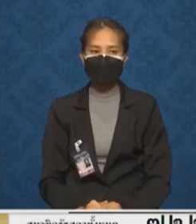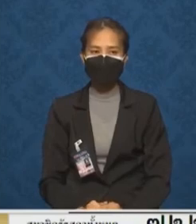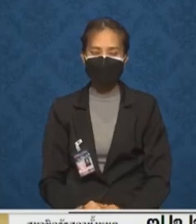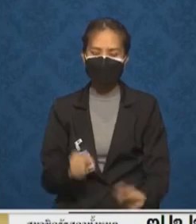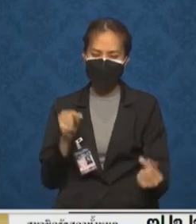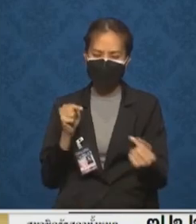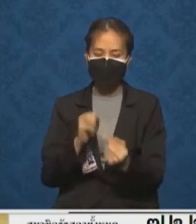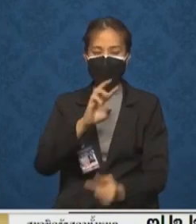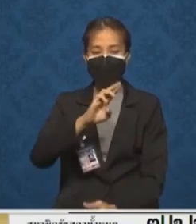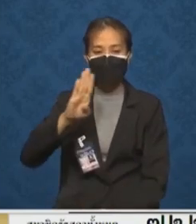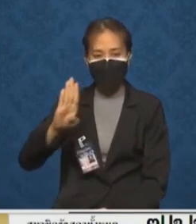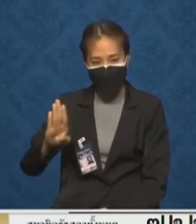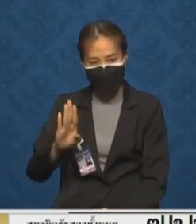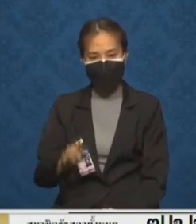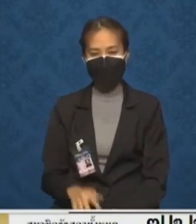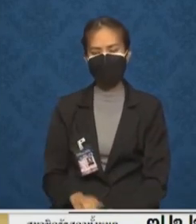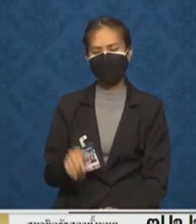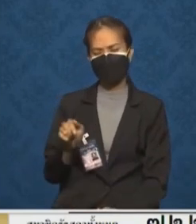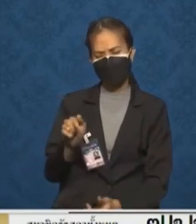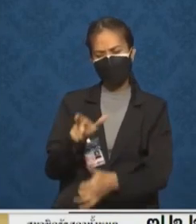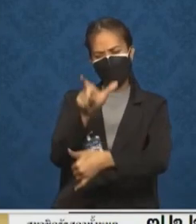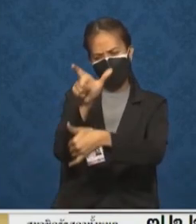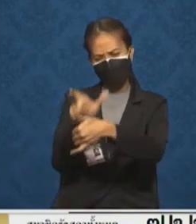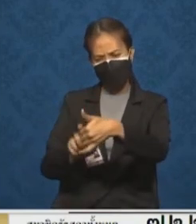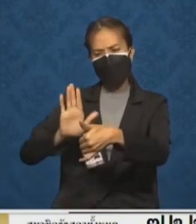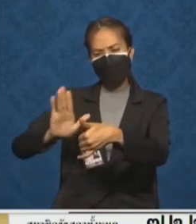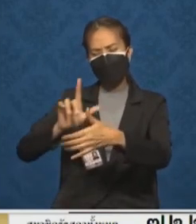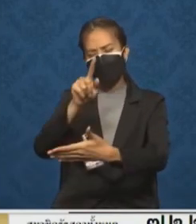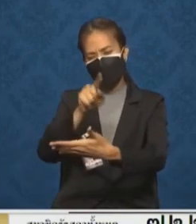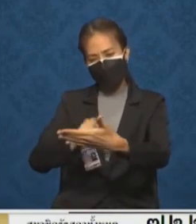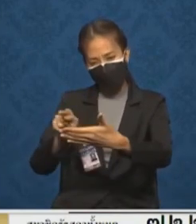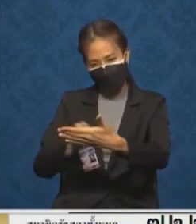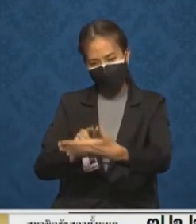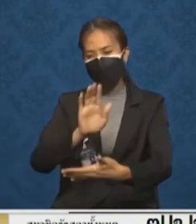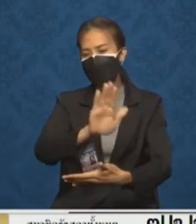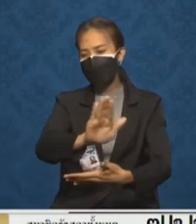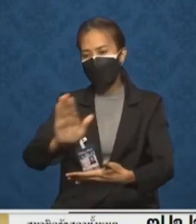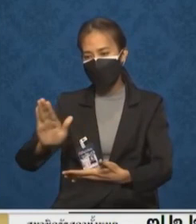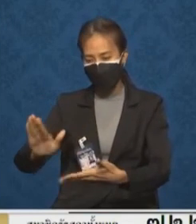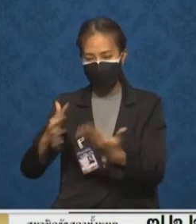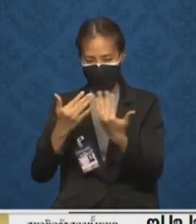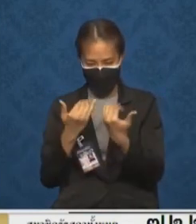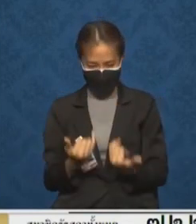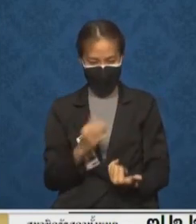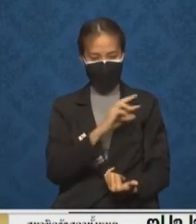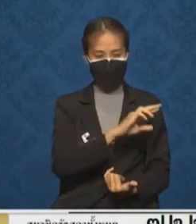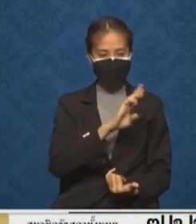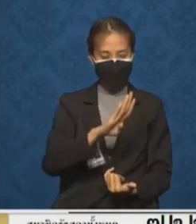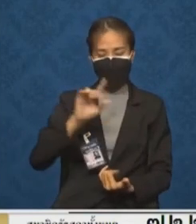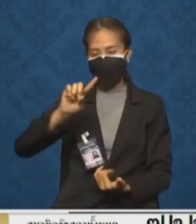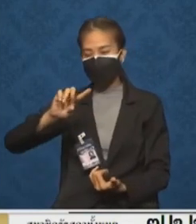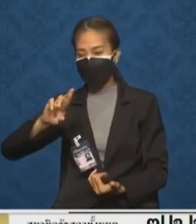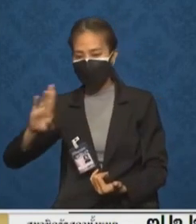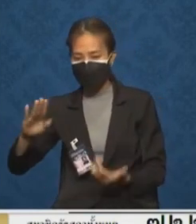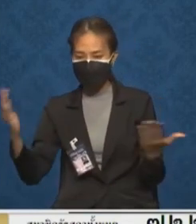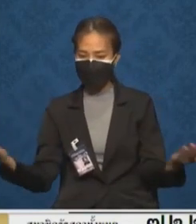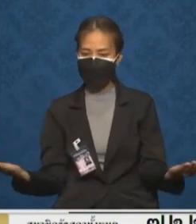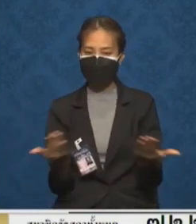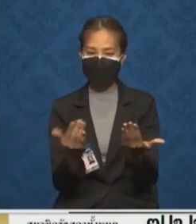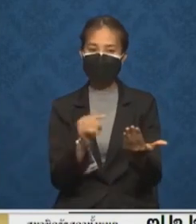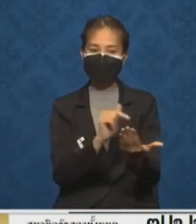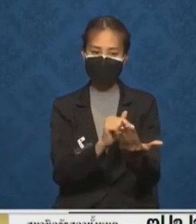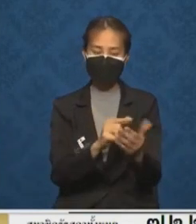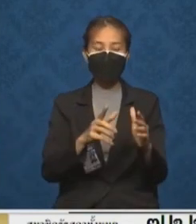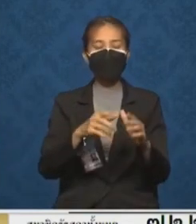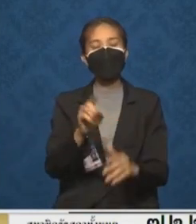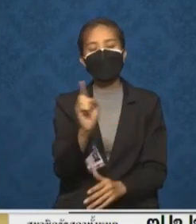บบและพฤติกรรมของผู้เลือกตั้งในระหว่างสองระบบที่ว่านี้คือระหว่างระบบบัตรเลือกตั้งส